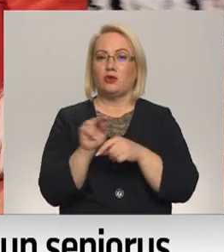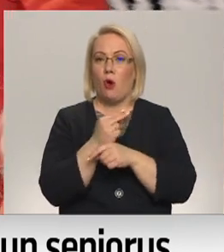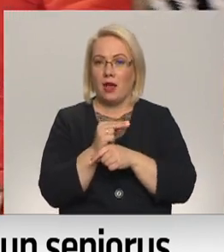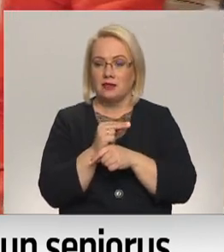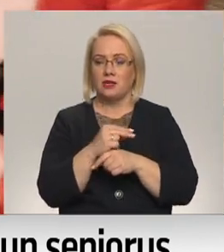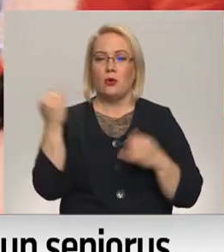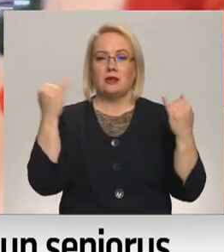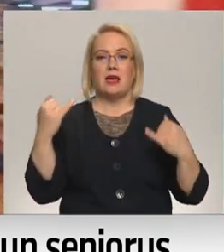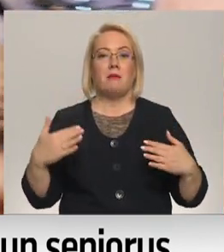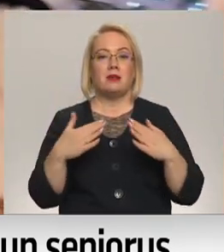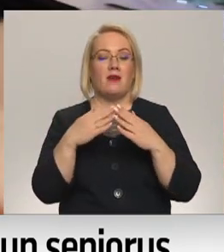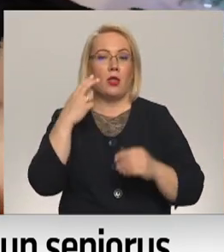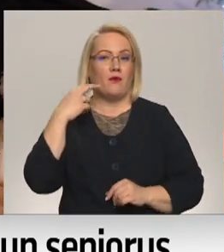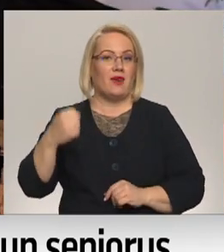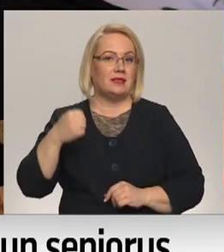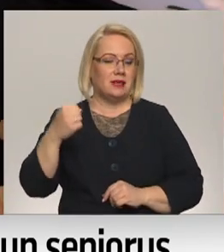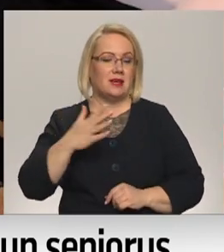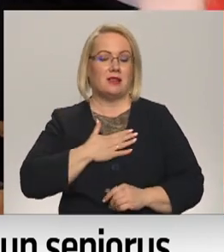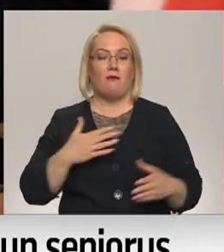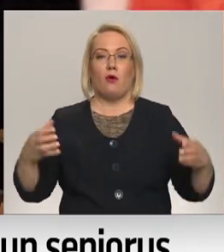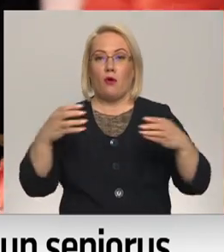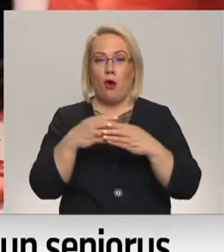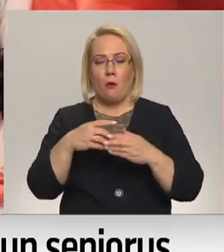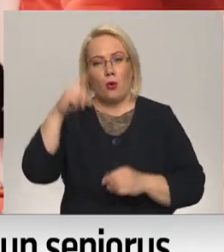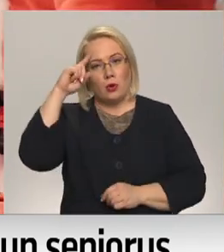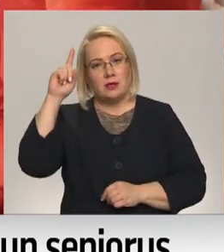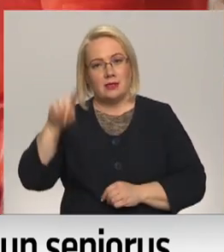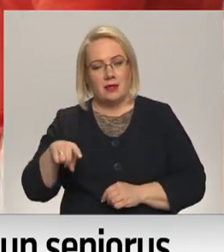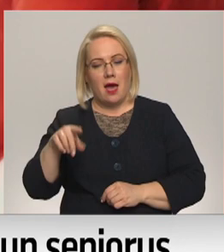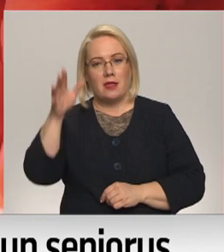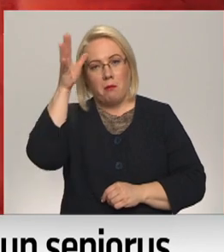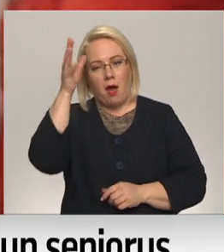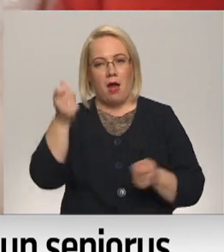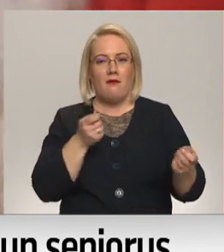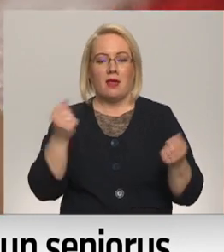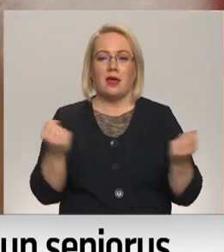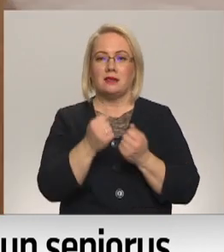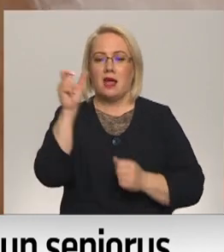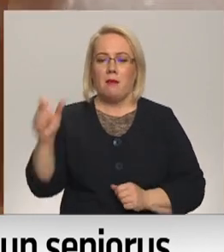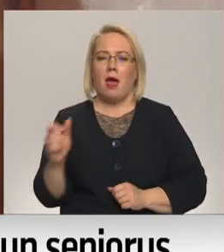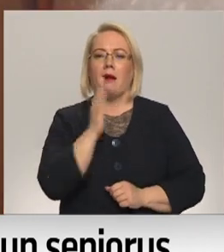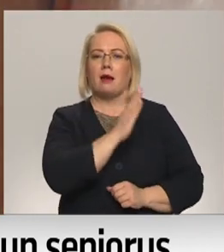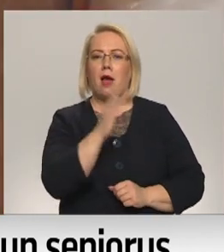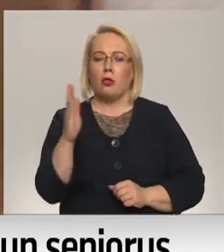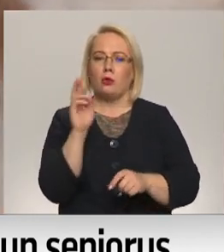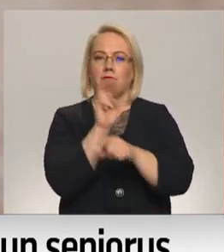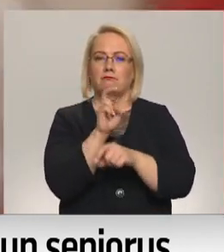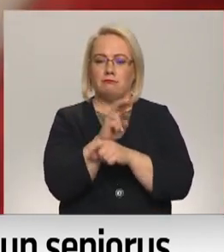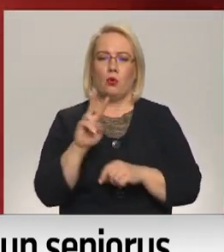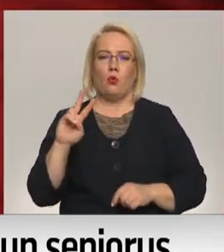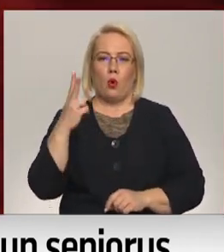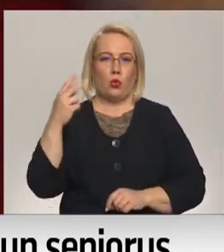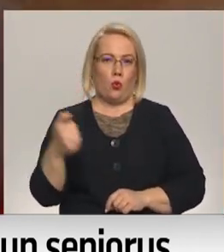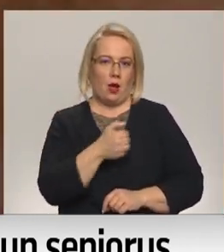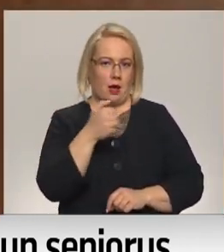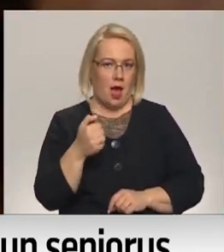Ziemassvētku vecītis ar savu komandu, kurā zinātāji atpazīst pagasta pārvaldes darbiniekus, katru individuāli apmeklē jau otro gadu.